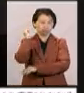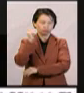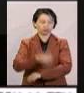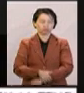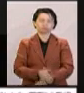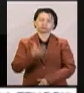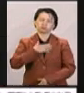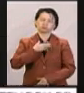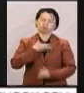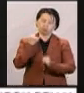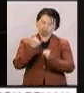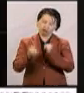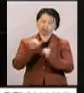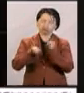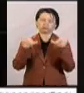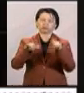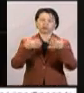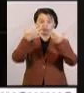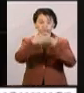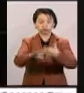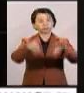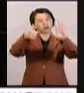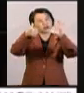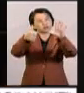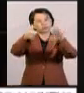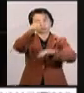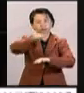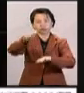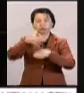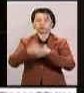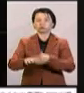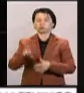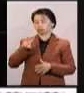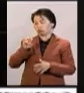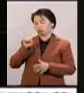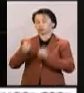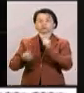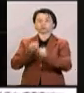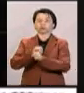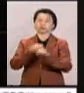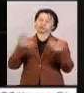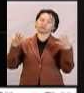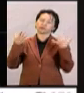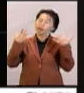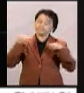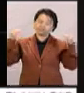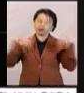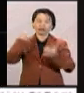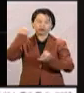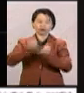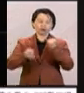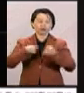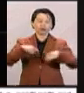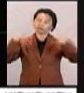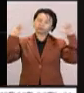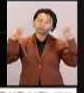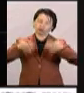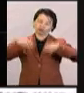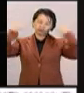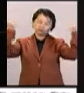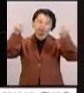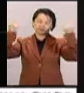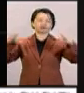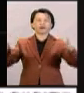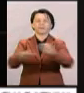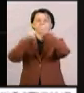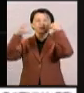It will be my last one. I think 6 Asian Games after 20 years is quite a push, but you know, I really savored everything to win